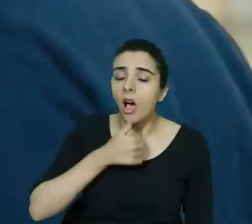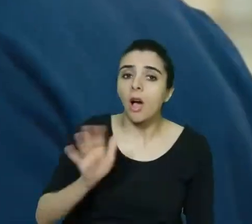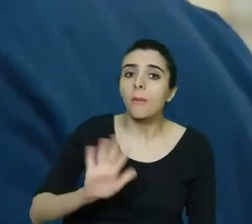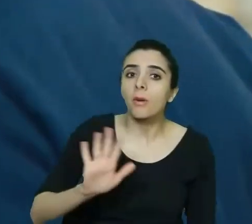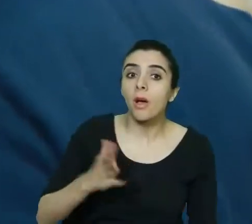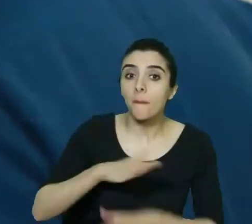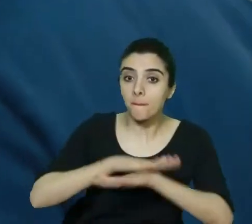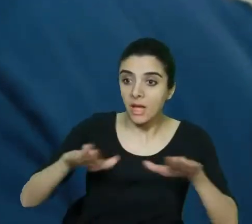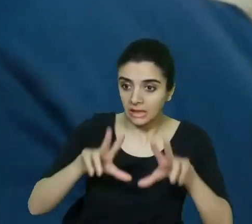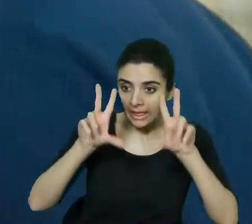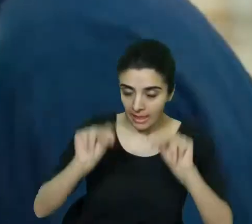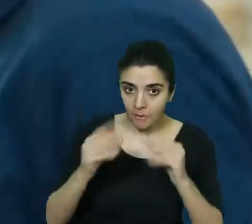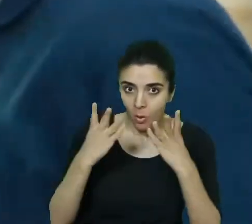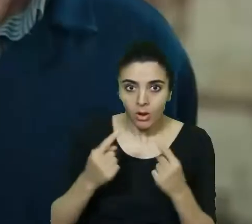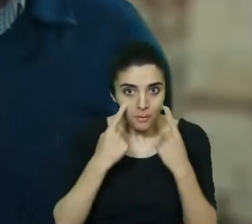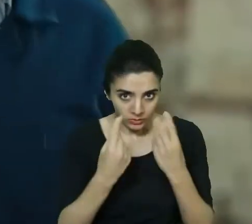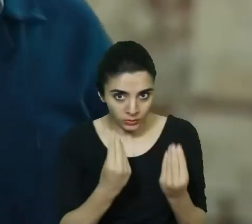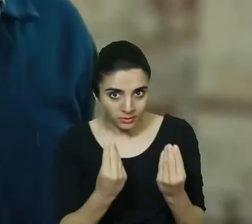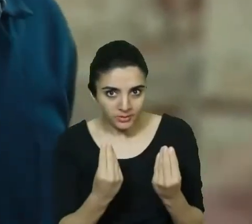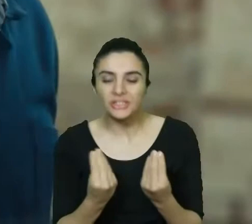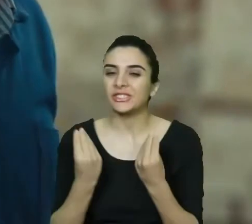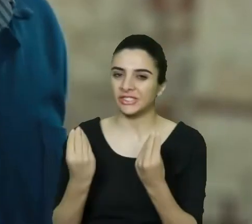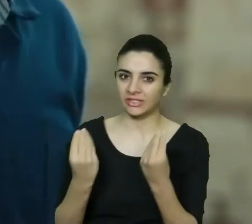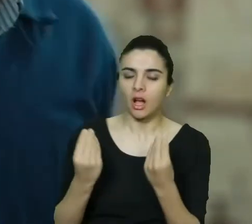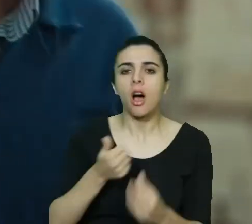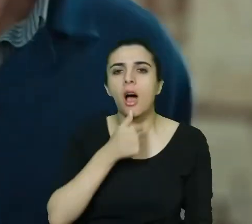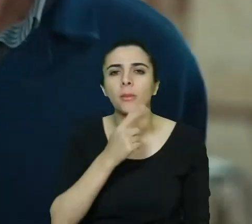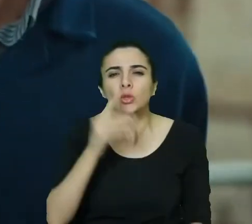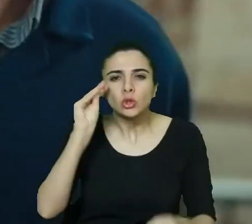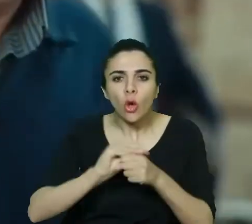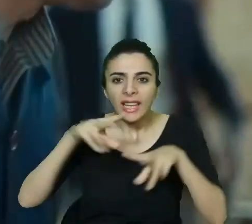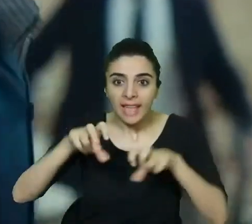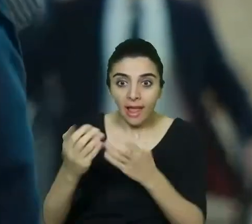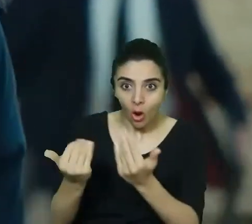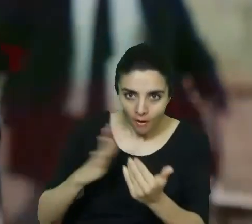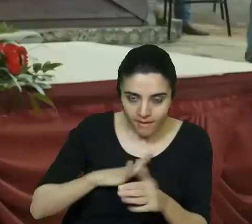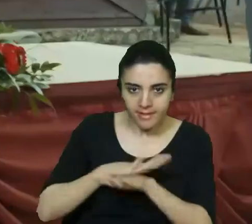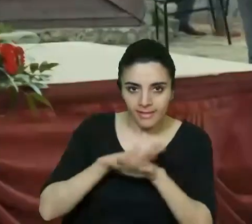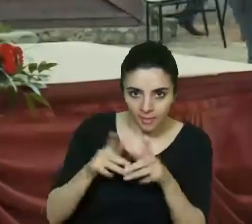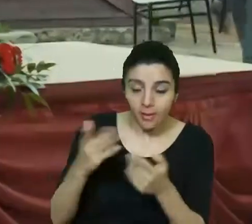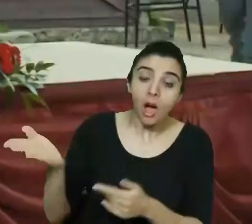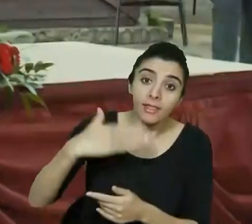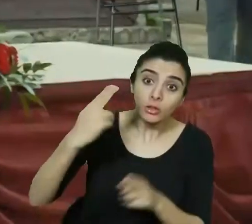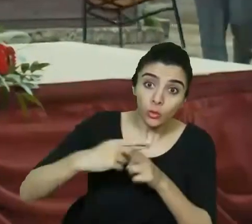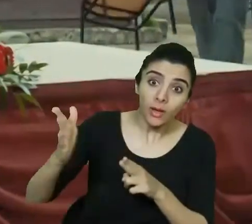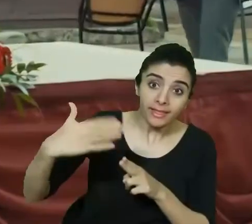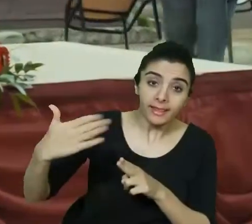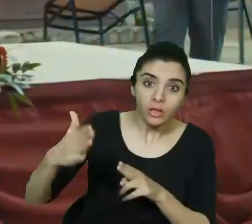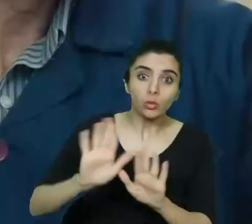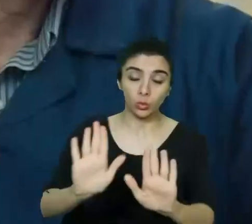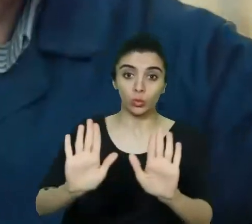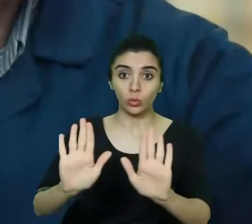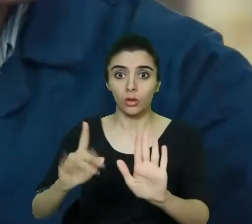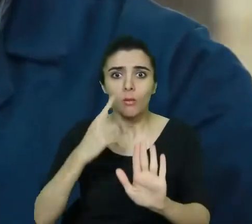konmuş. Masa düzeni tamam. Nasıl? Güzel. Abi şimdi son sandalyeler de geliyor, hatta geldi. Haydi haydi. Dur